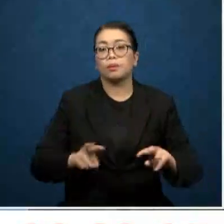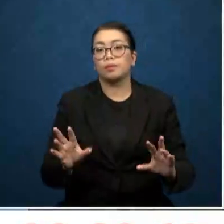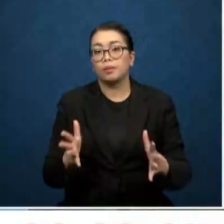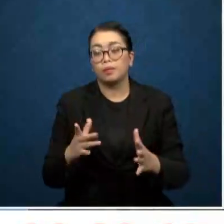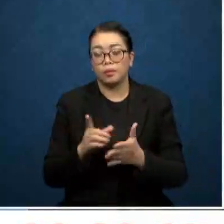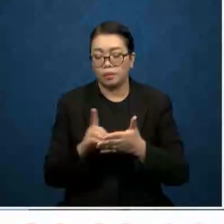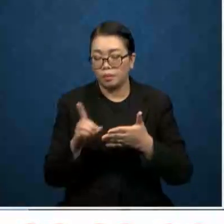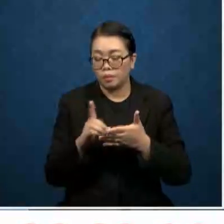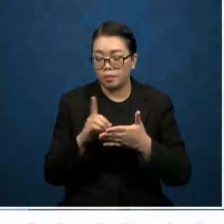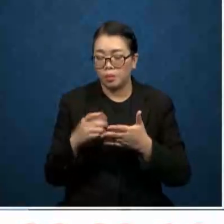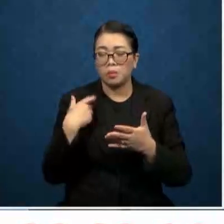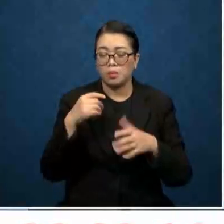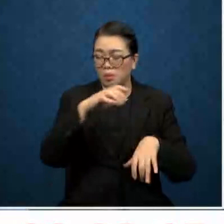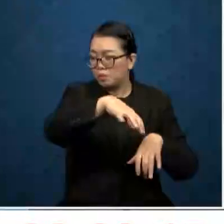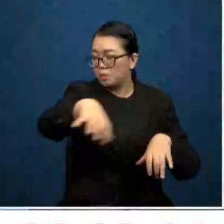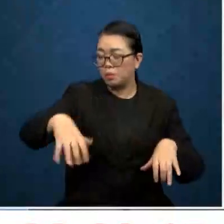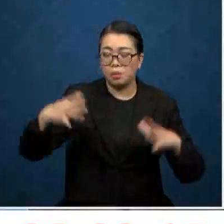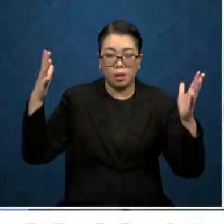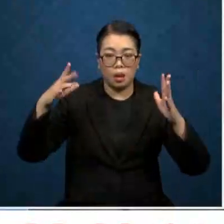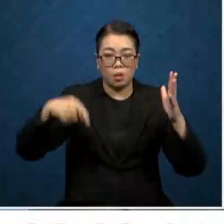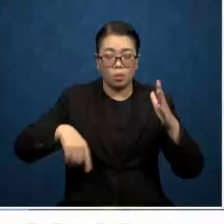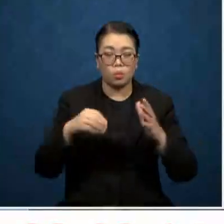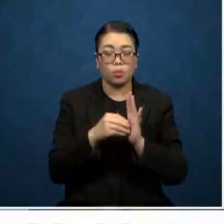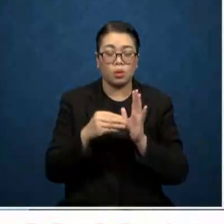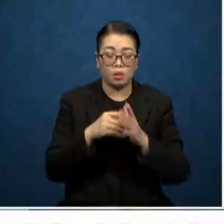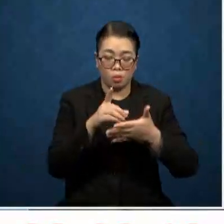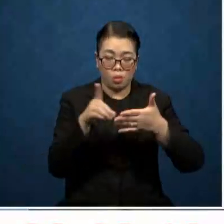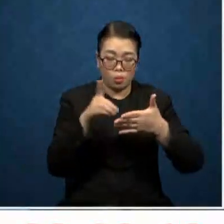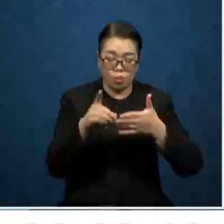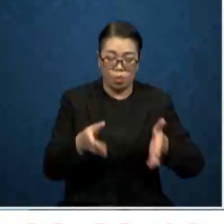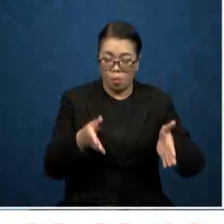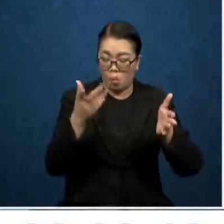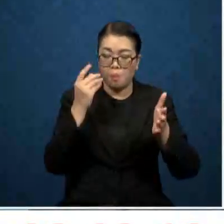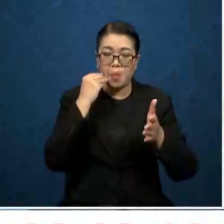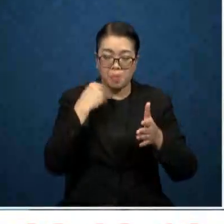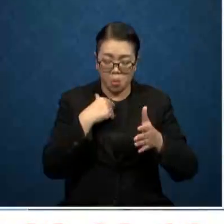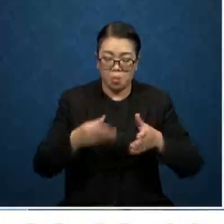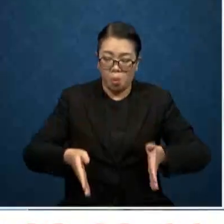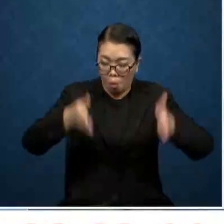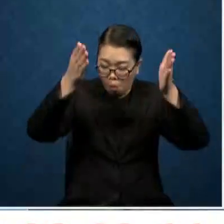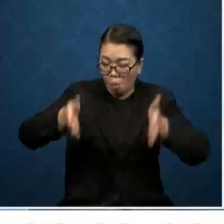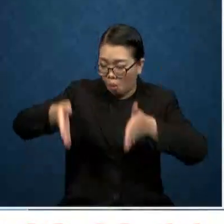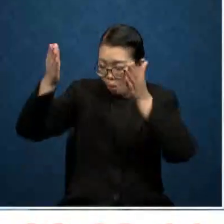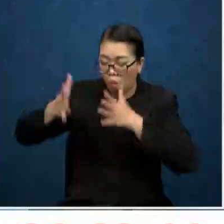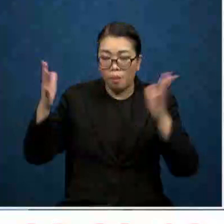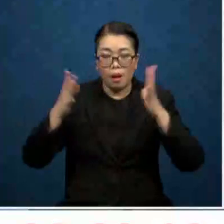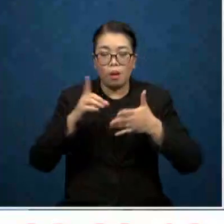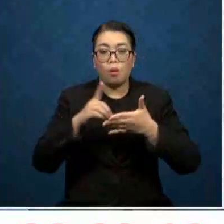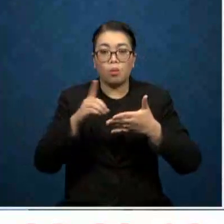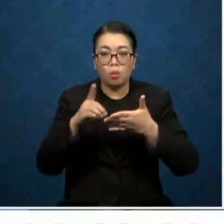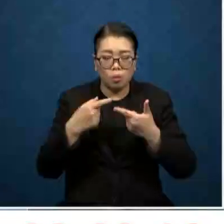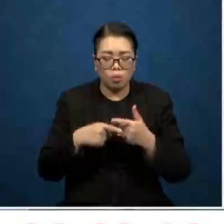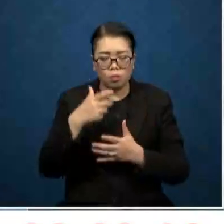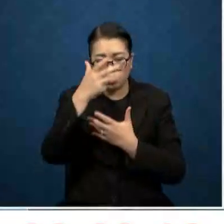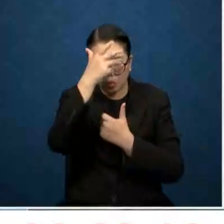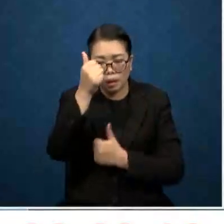คอนโดมิเนียมที่มีอยู่มากมายเเวลานี้ในกรุงเทพฯข้างบ้านผมเยอะแยะไปหมดขึ้นเป็นแท่งสูงมากมายเนี่ยผมก็